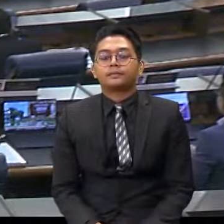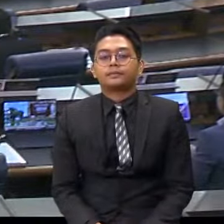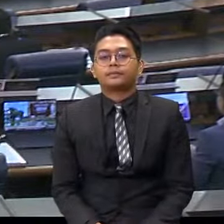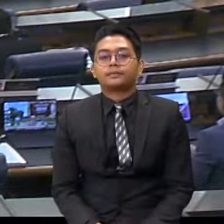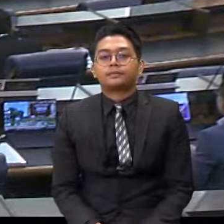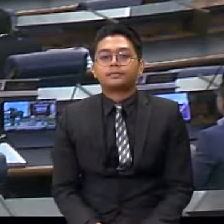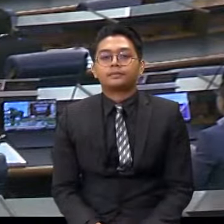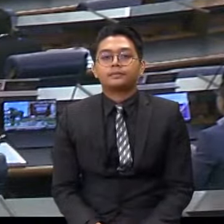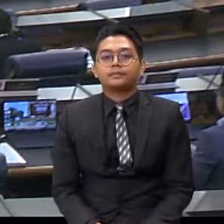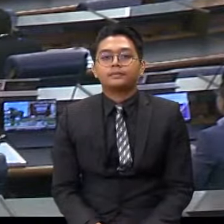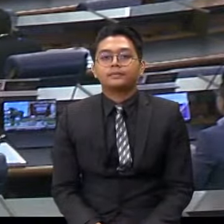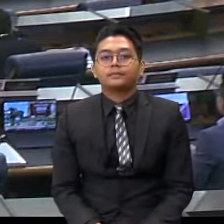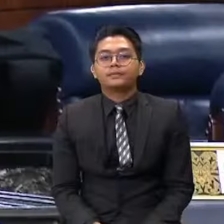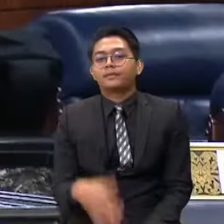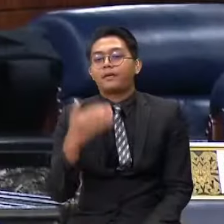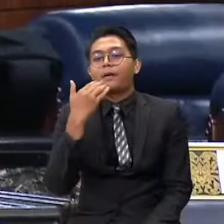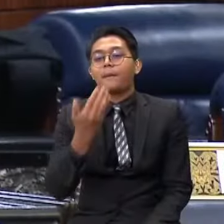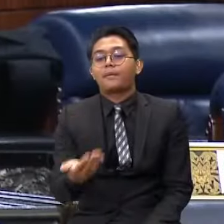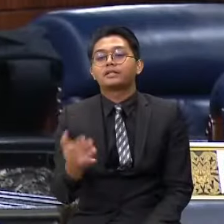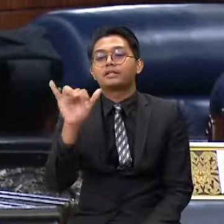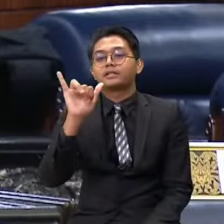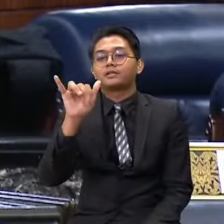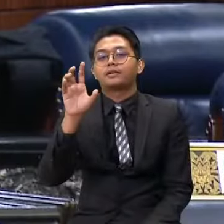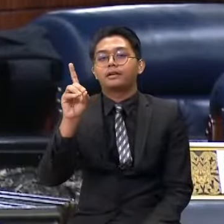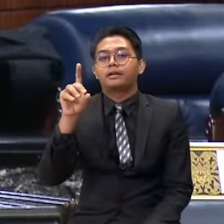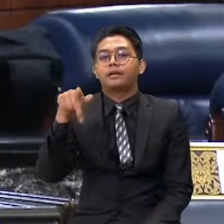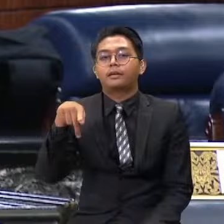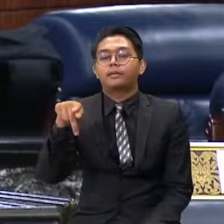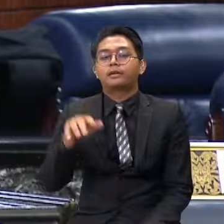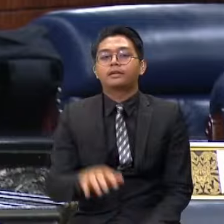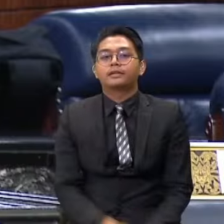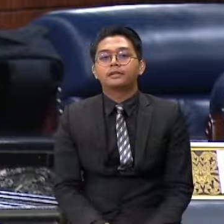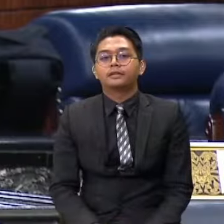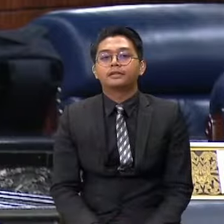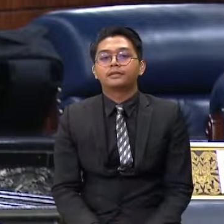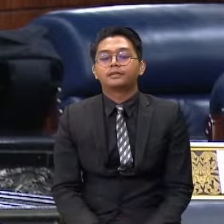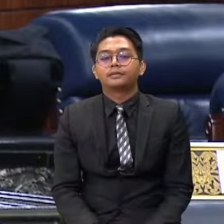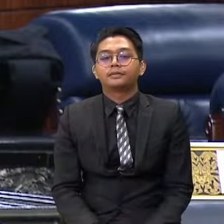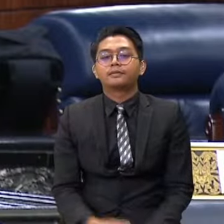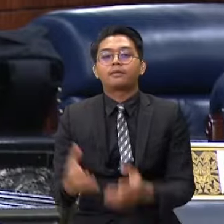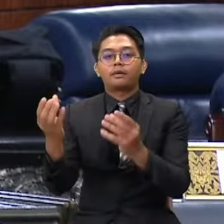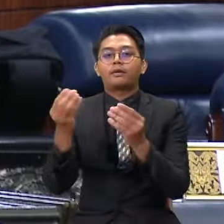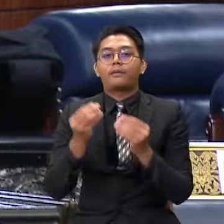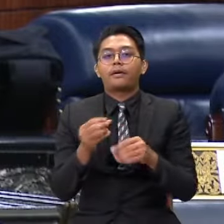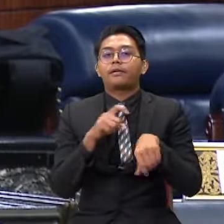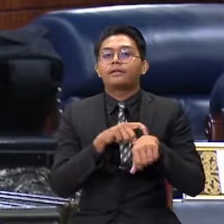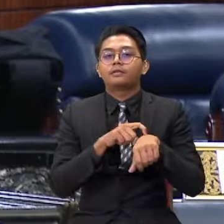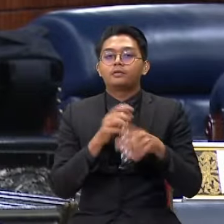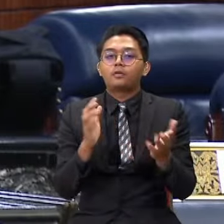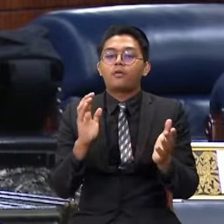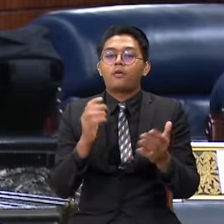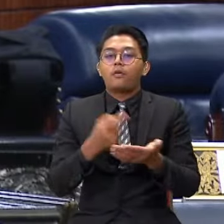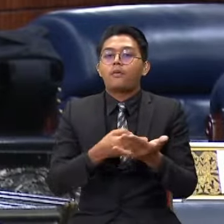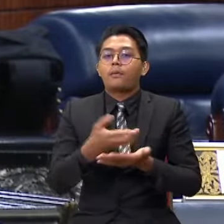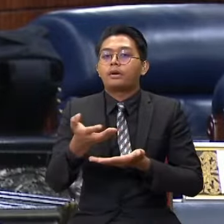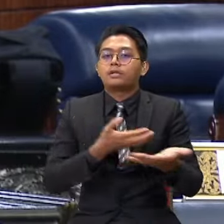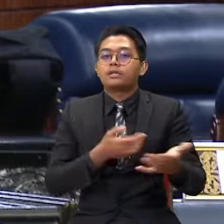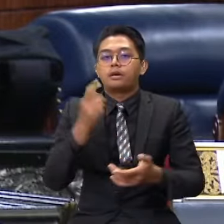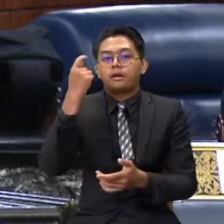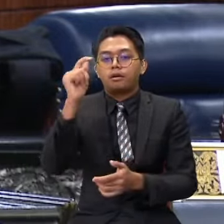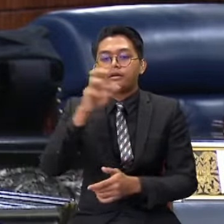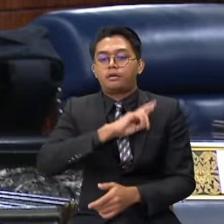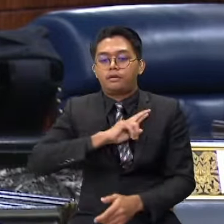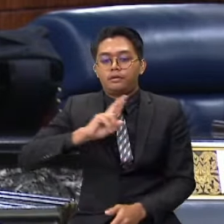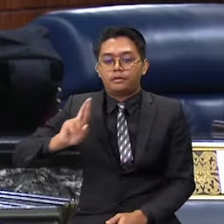silakan terima kasih kepada Datuk yang di-pertua kerana memberi laluan kepada saya untuk membahaskan tit diraja duli Yang Maha Mulia seri